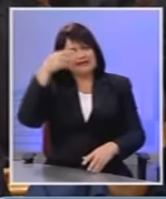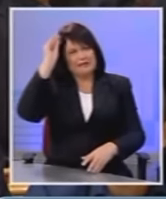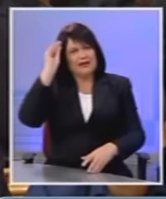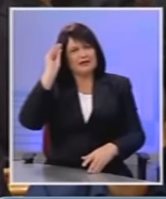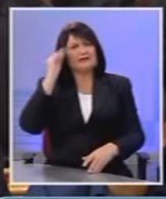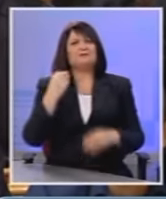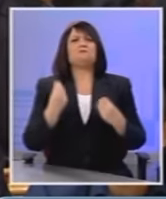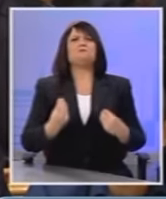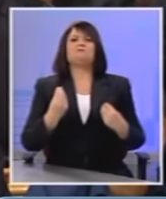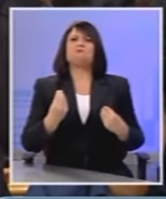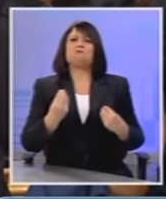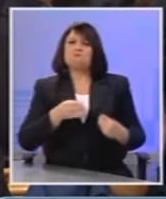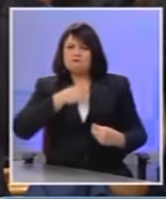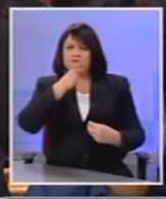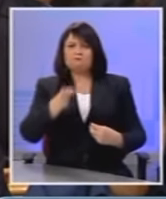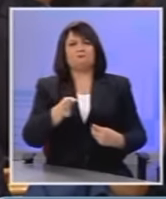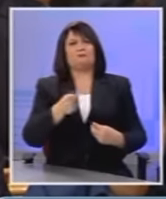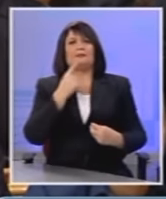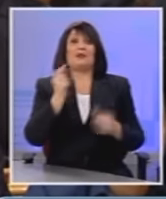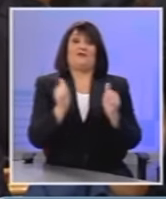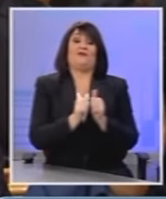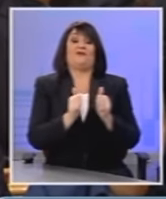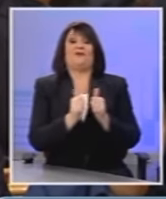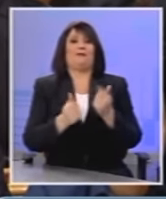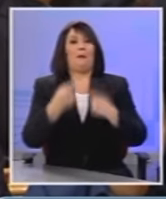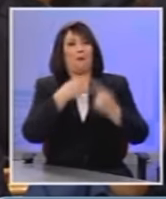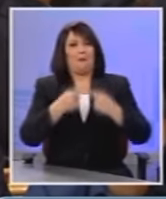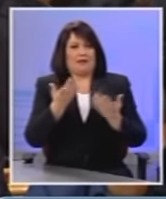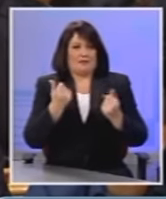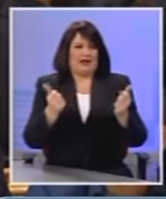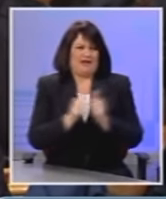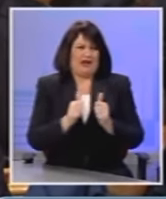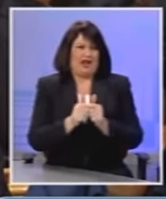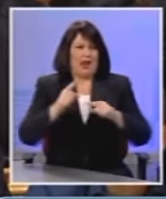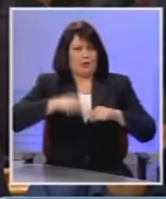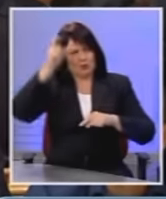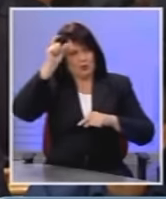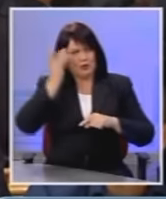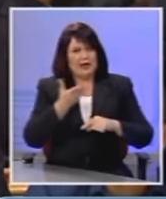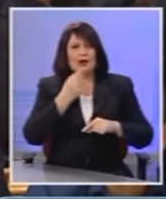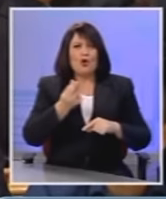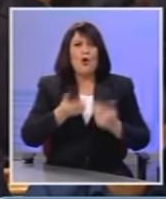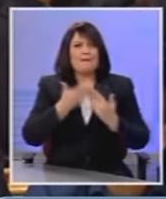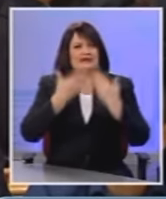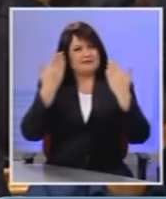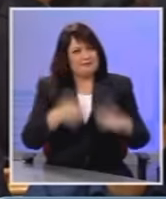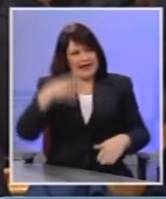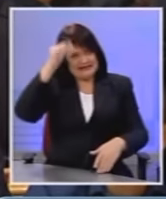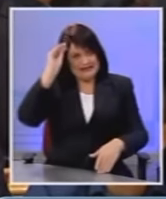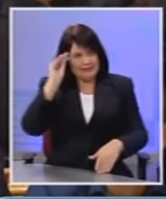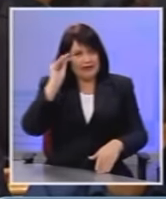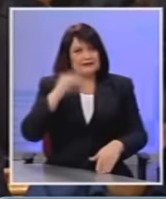ένα πνεύμα μιας δίθεν φιλικότητας που δεν υπάρχει, αφού αμέσως μετά την επίσκεψή του